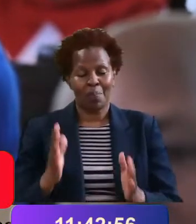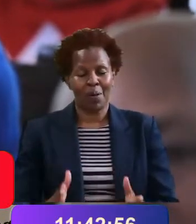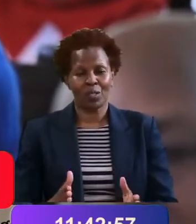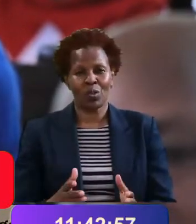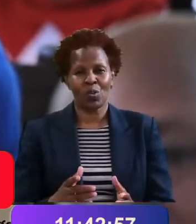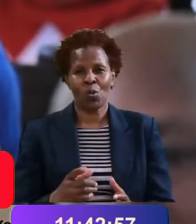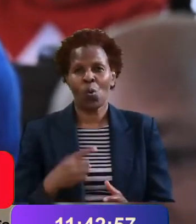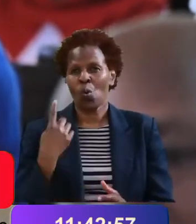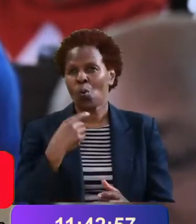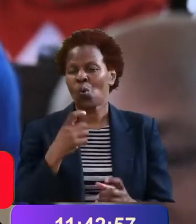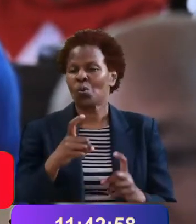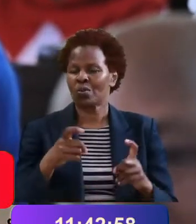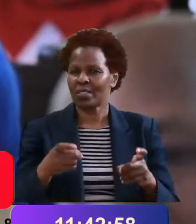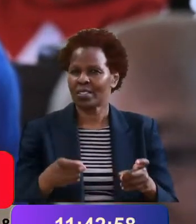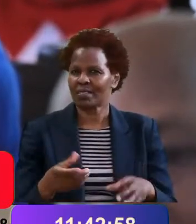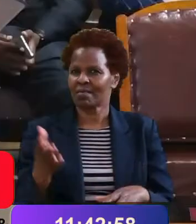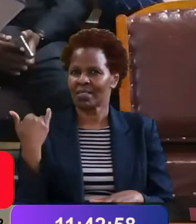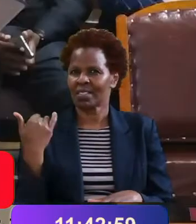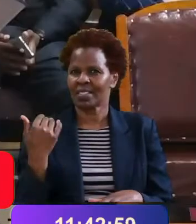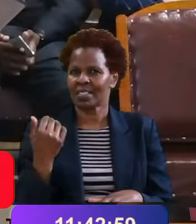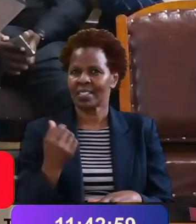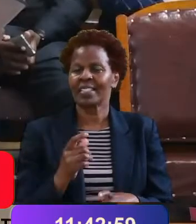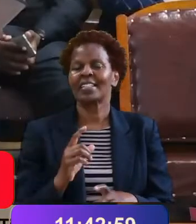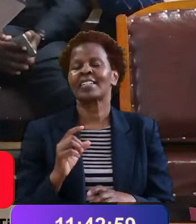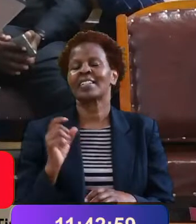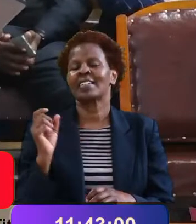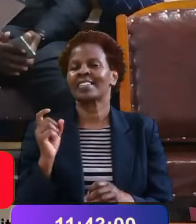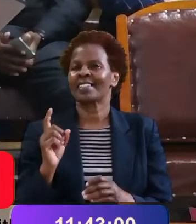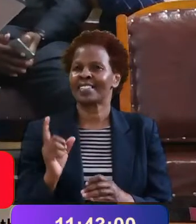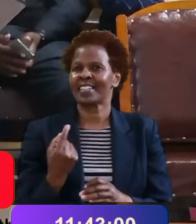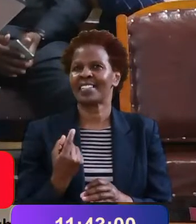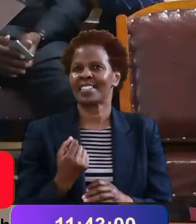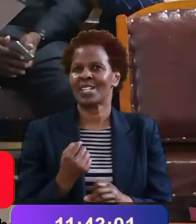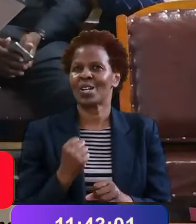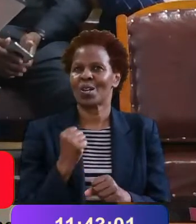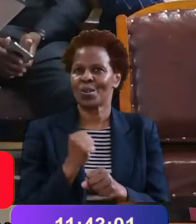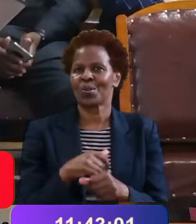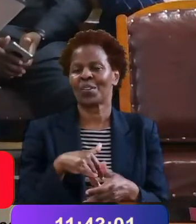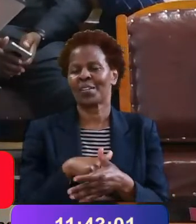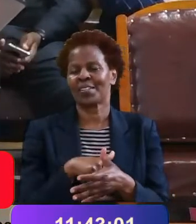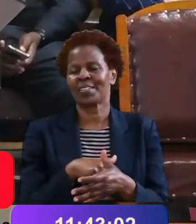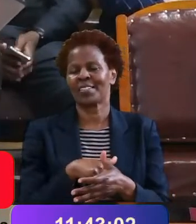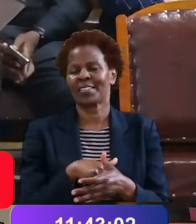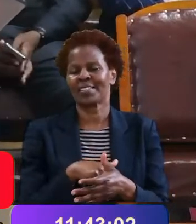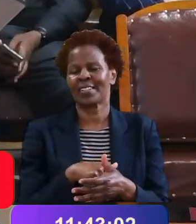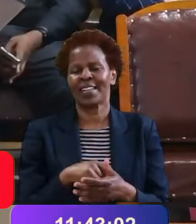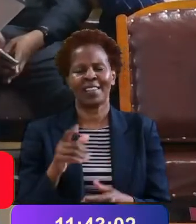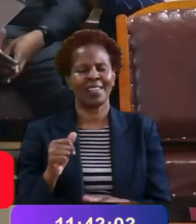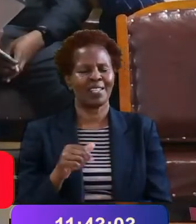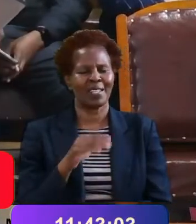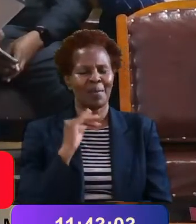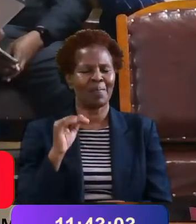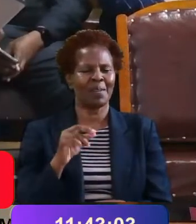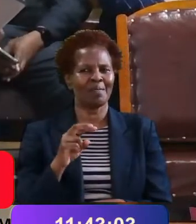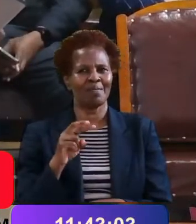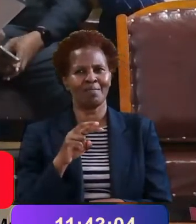awe ndiye wakonza. Na labda wajamaa walikuwa hapo, mtu anaangalia,